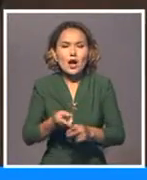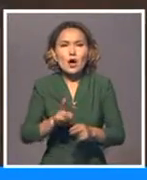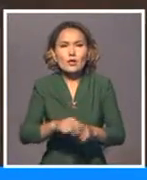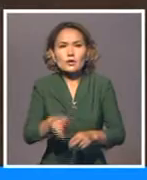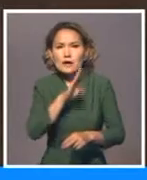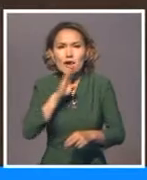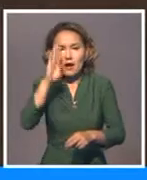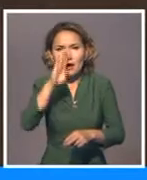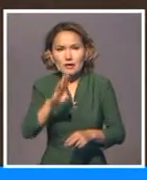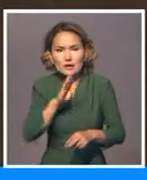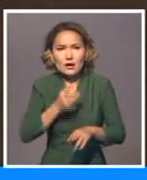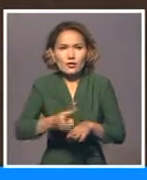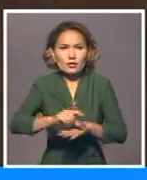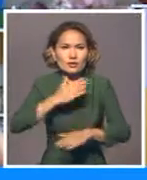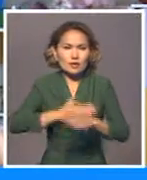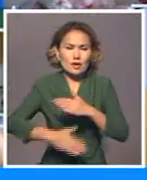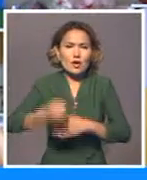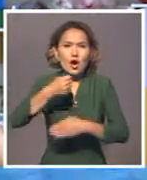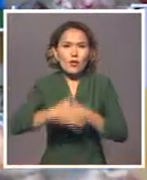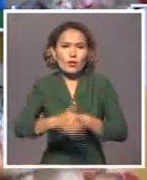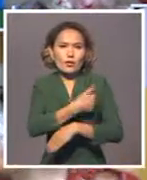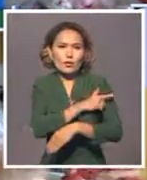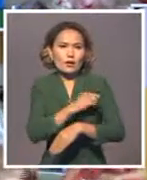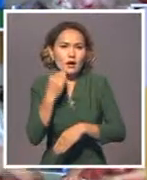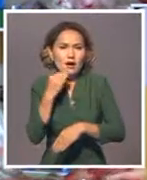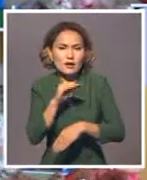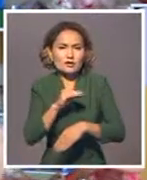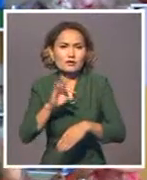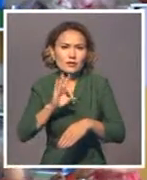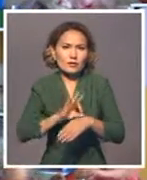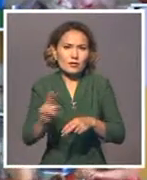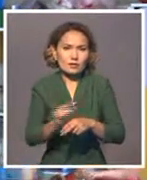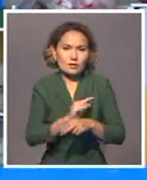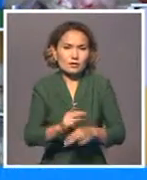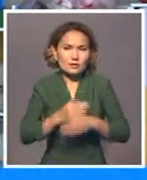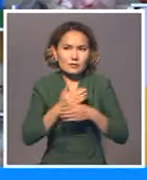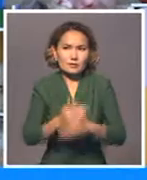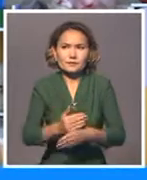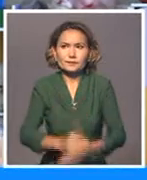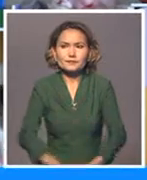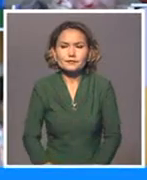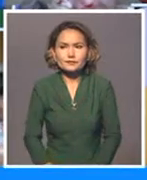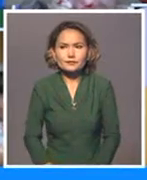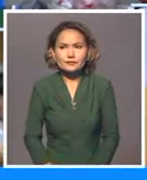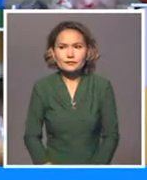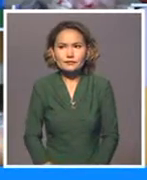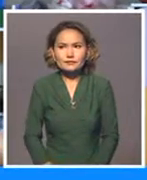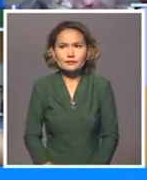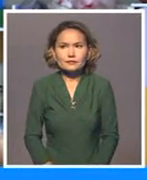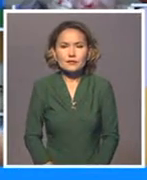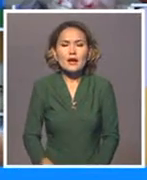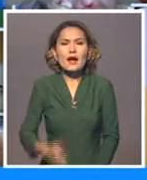орталық мамандарының мол тәжірибесімен байланыстырады. Диагнозы туголок 4 степени. Операция